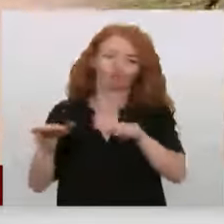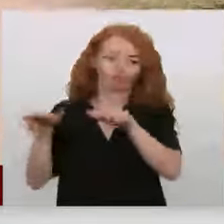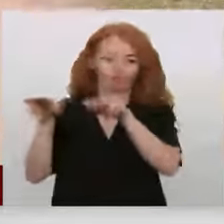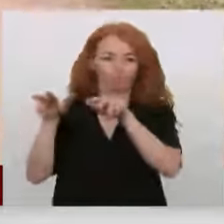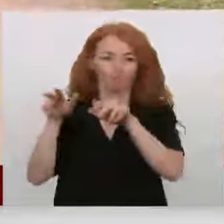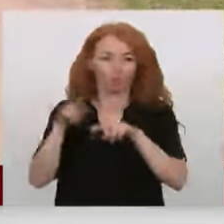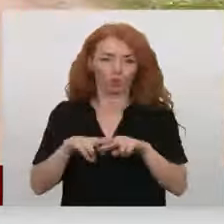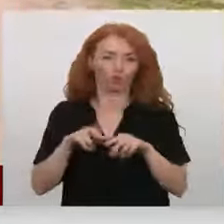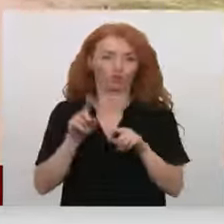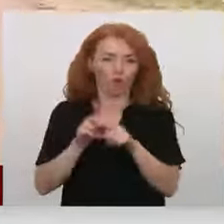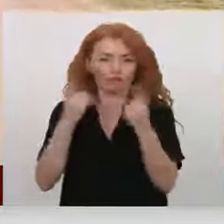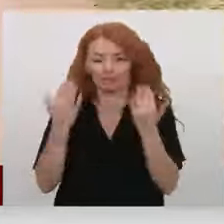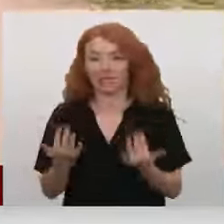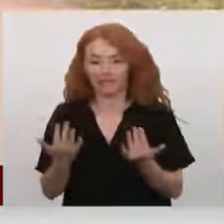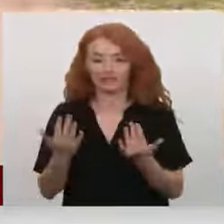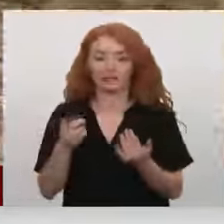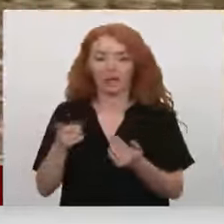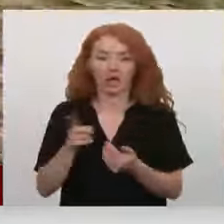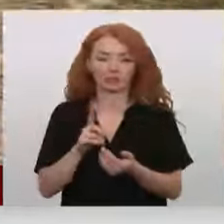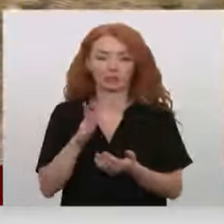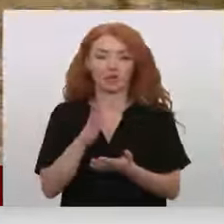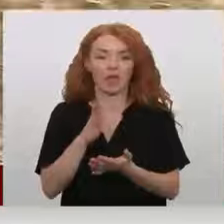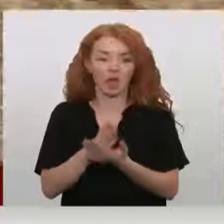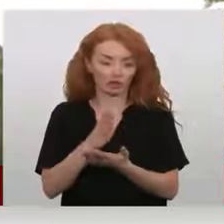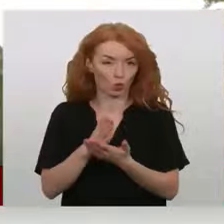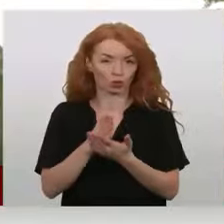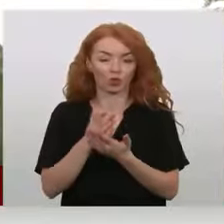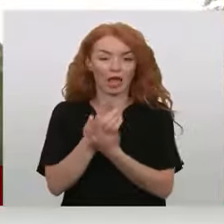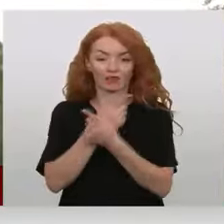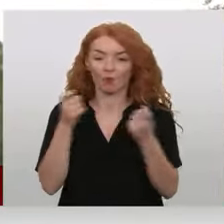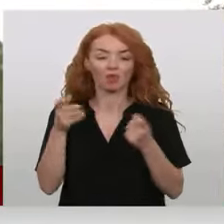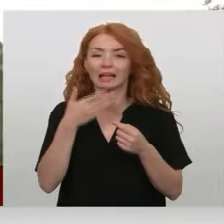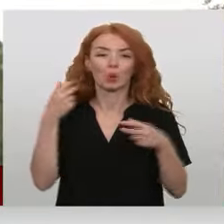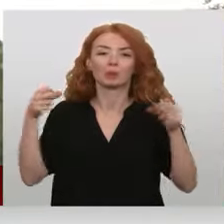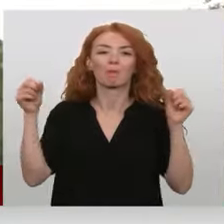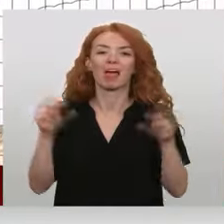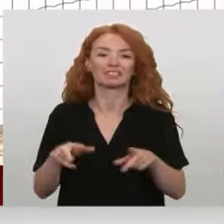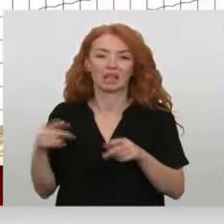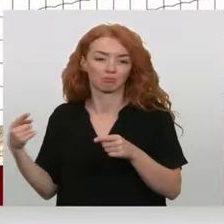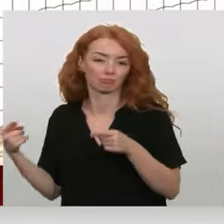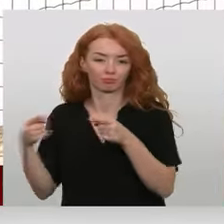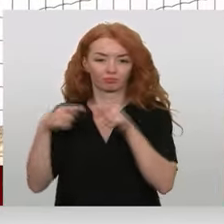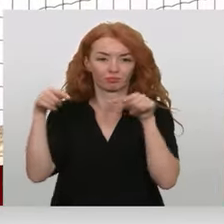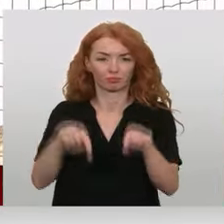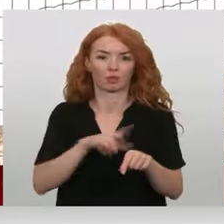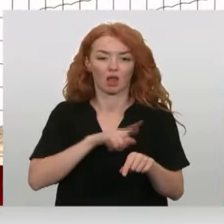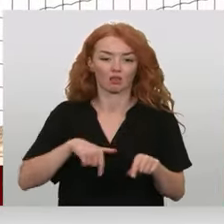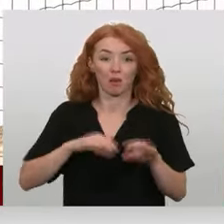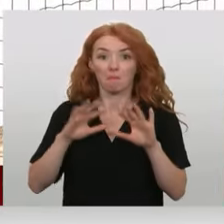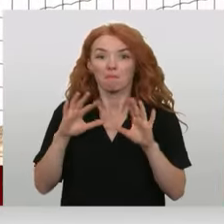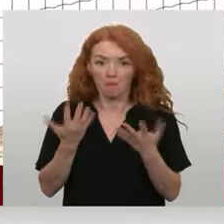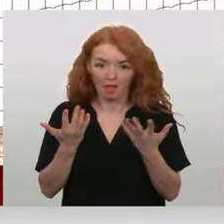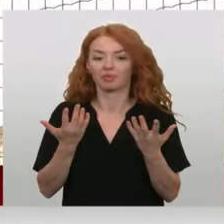tā, kas tiek arī secināts, bet tās ir esošās informācijas, ka tas nav apzināti vadīts drons Latvijas virzienā, bet, nu, tas šajā